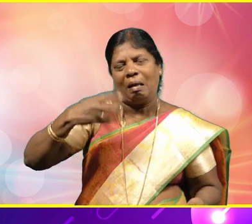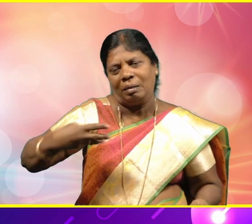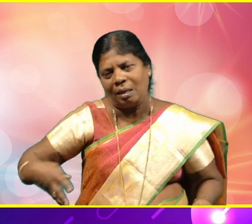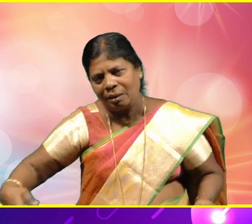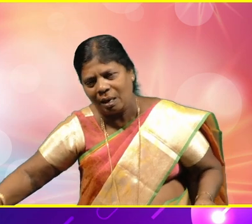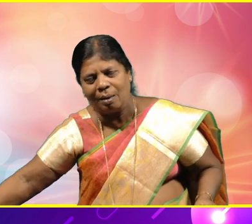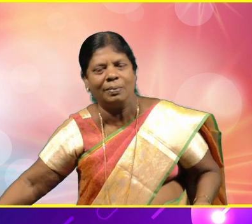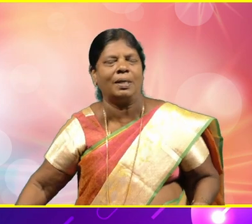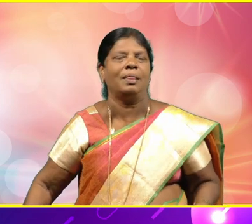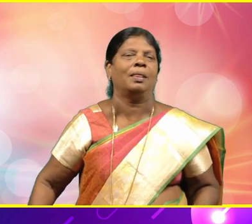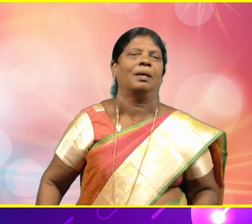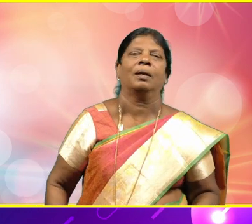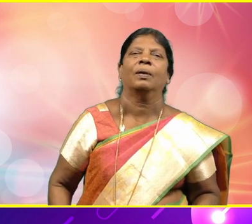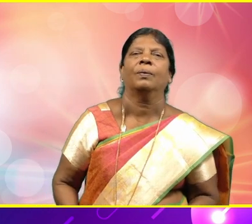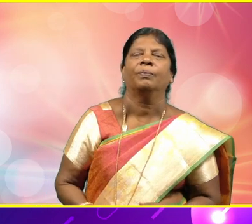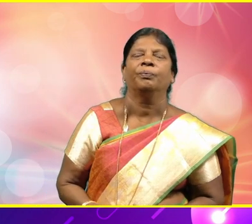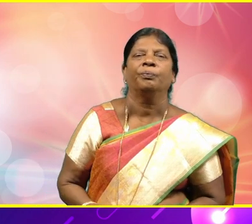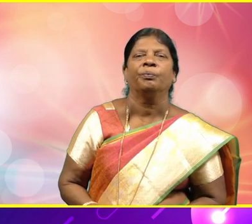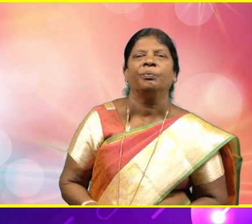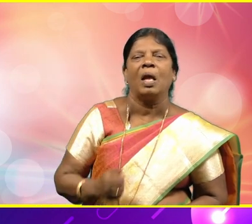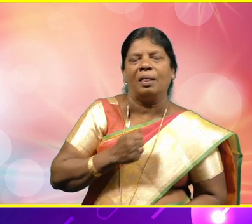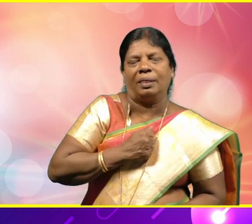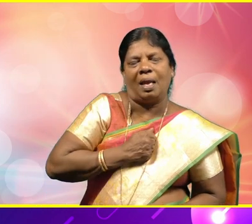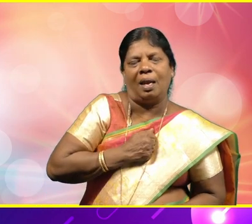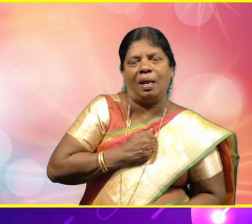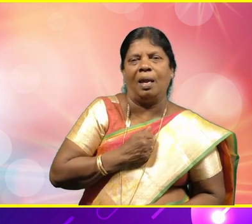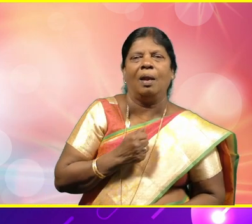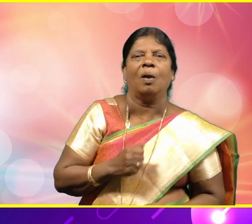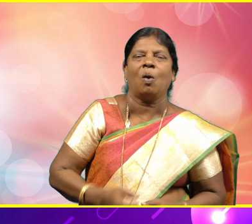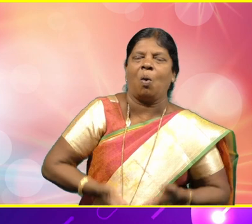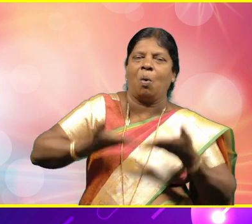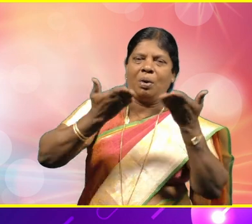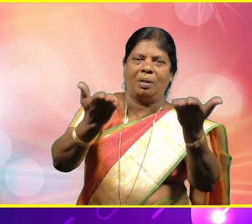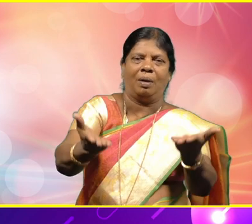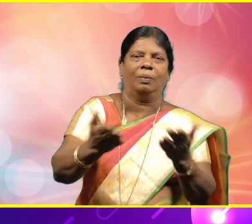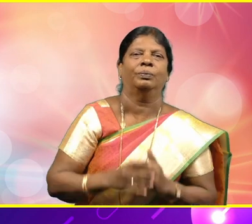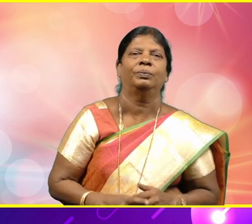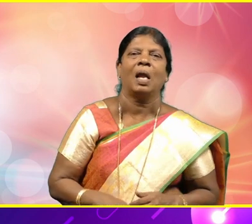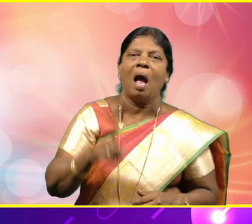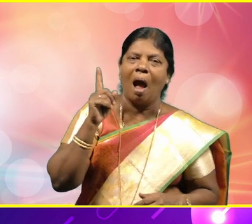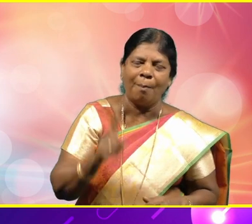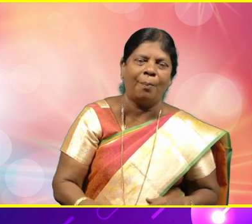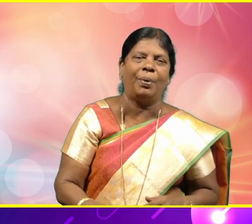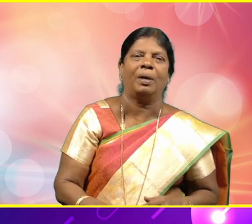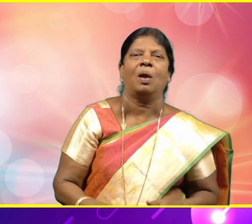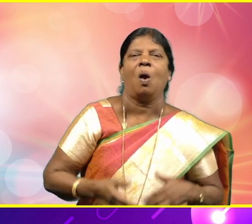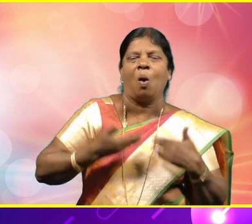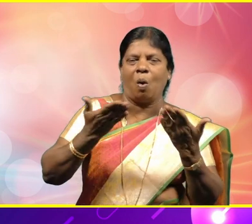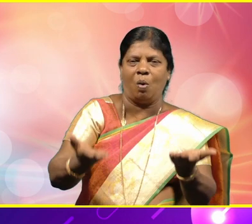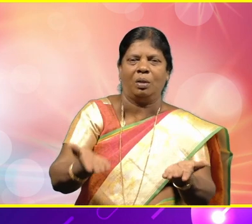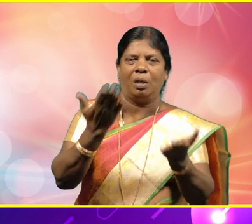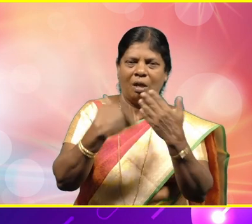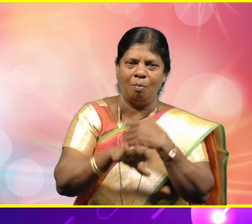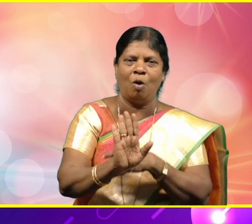காயப்படுத்தி இரத்தத்தை எல்லாம் சிந்துவதற்கு தன்னையே கொடுத்தார்.